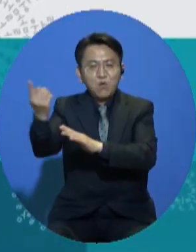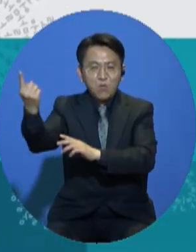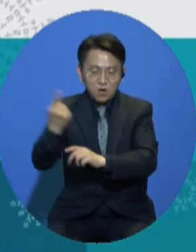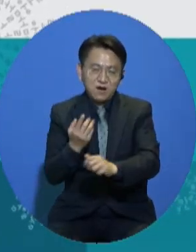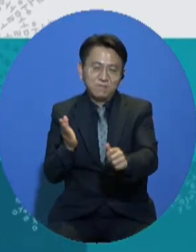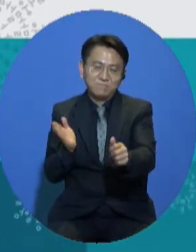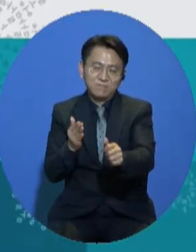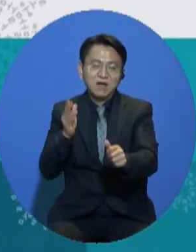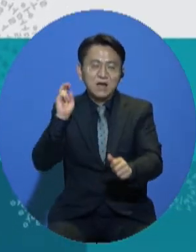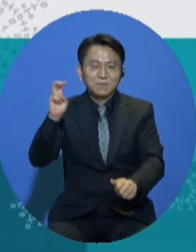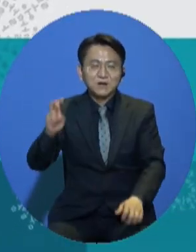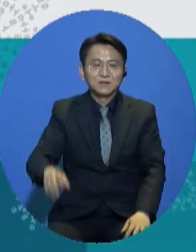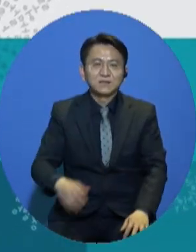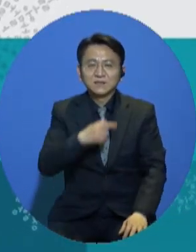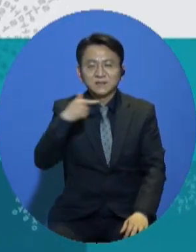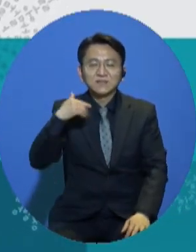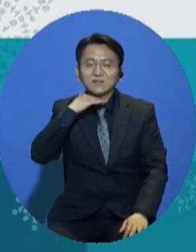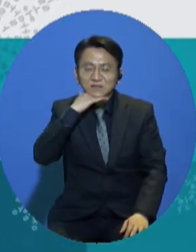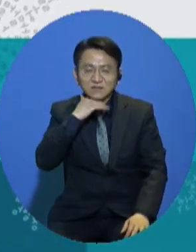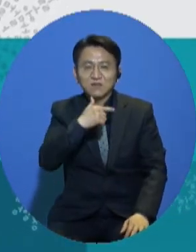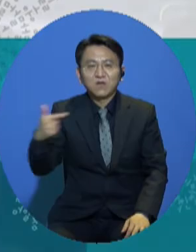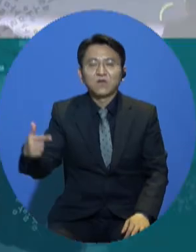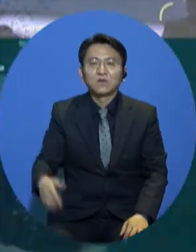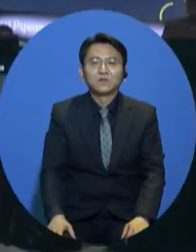그래서 크게 기대됩니다.